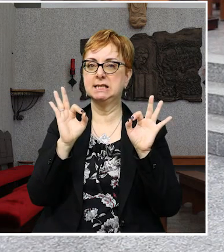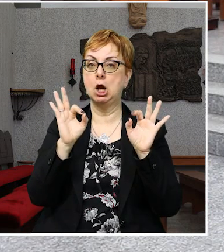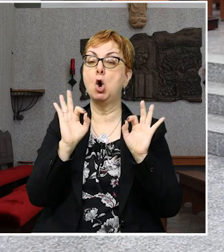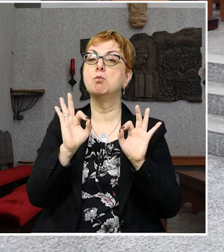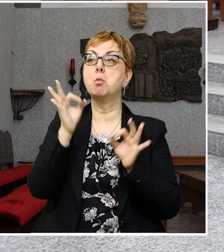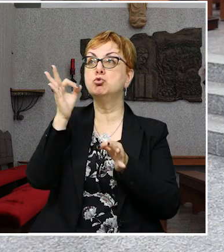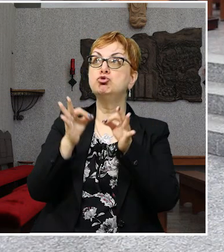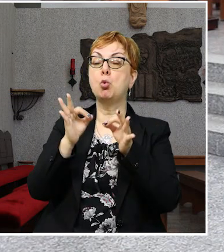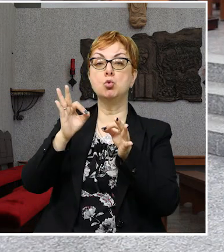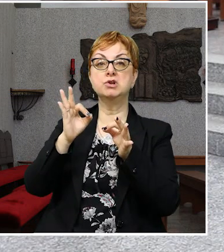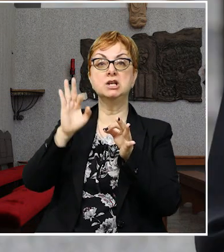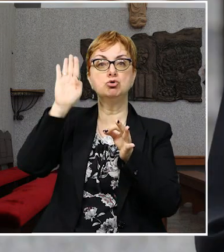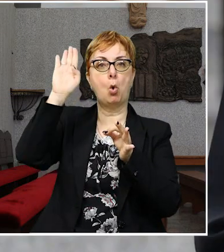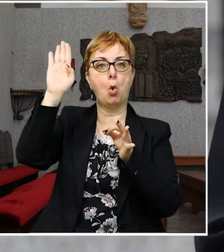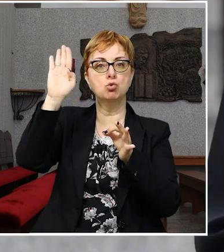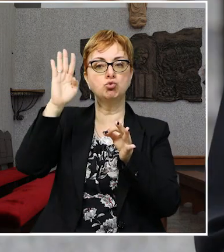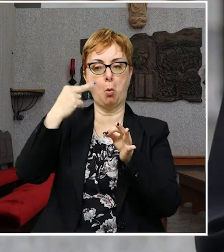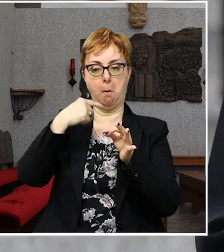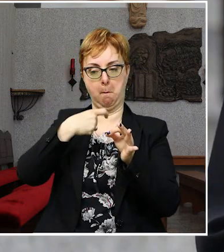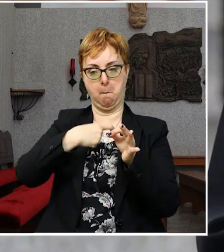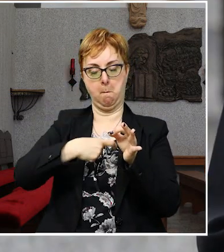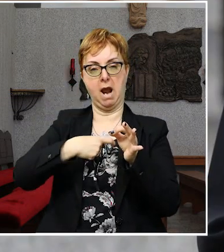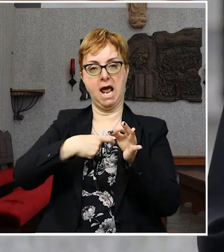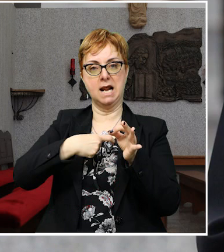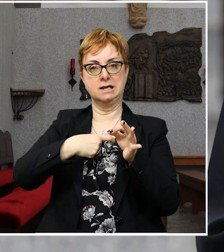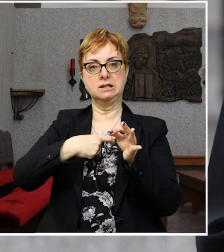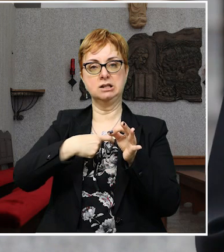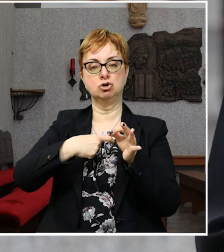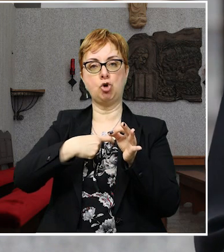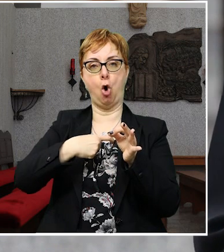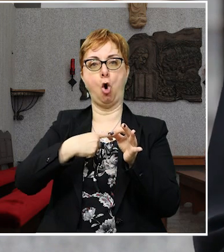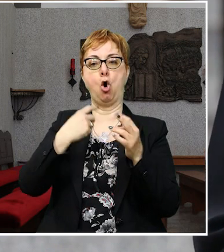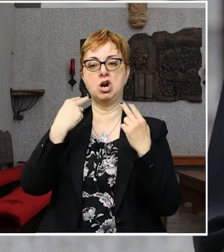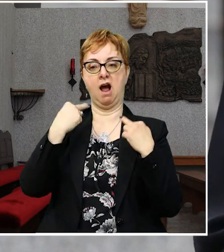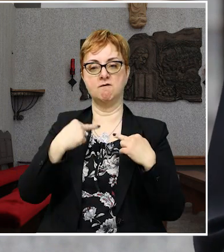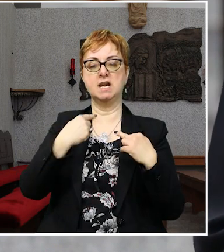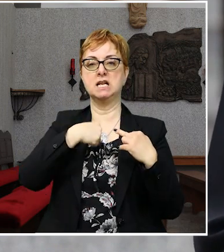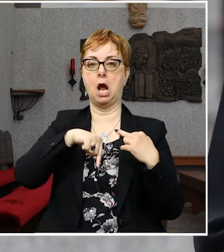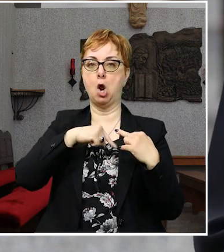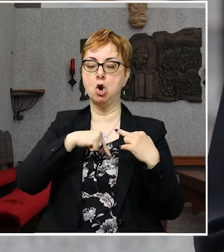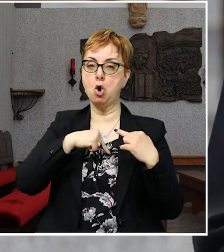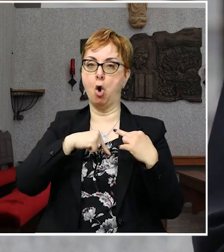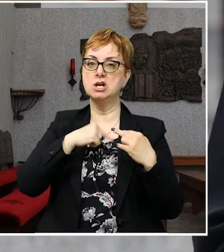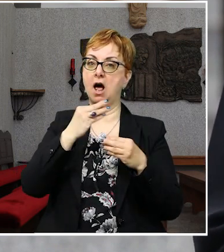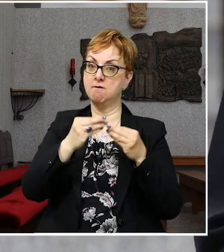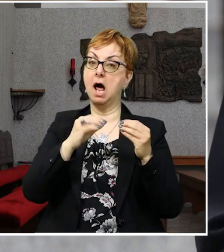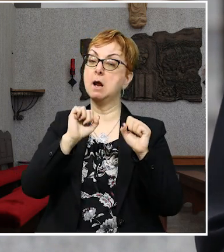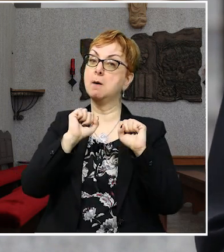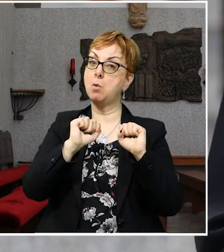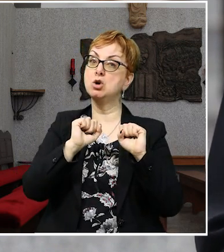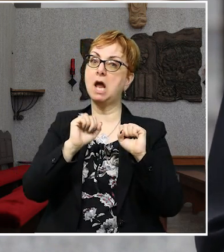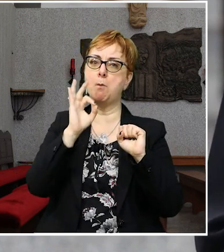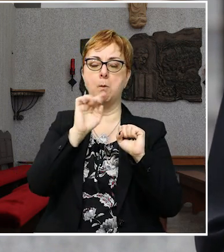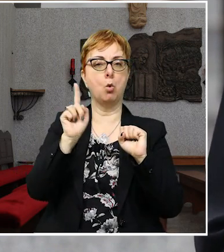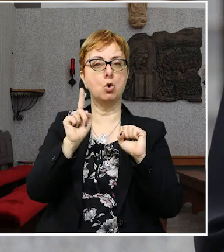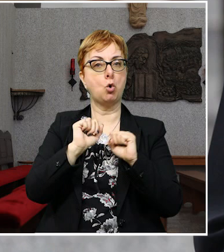di quel giudizio sulla nostra persona, sulla nostra vita, su tutto ciò che possiamo fare